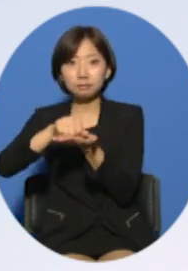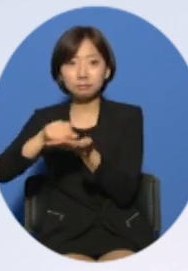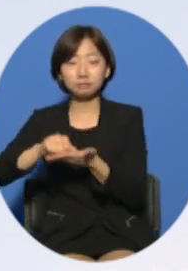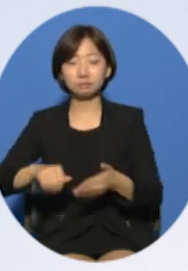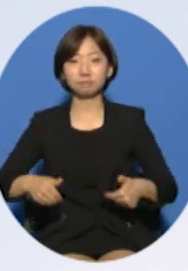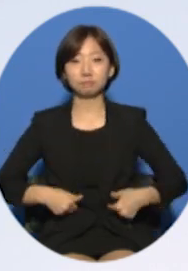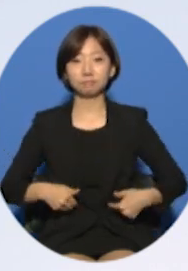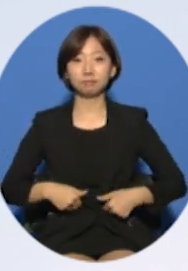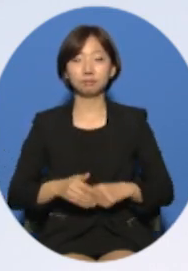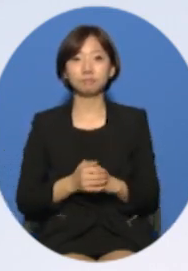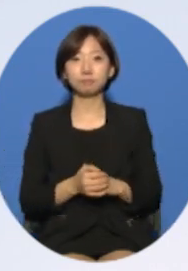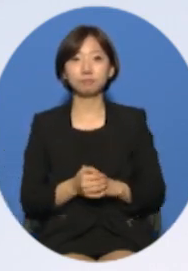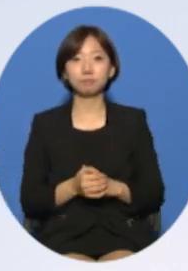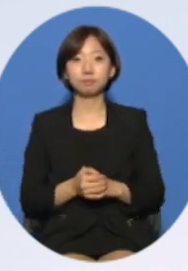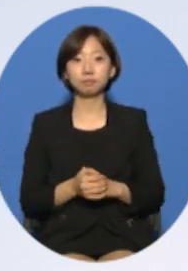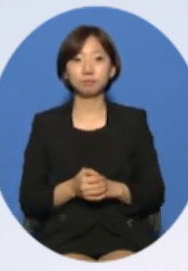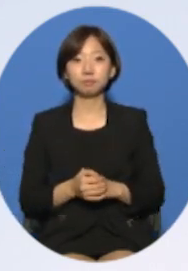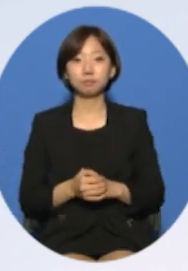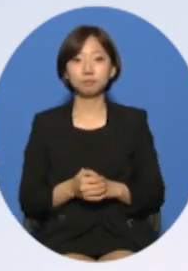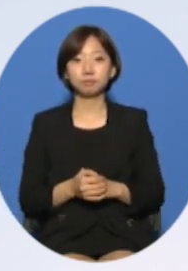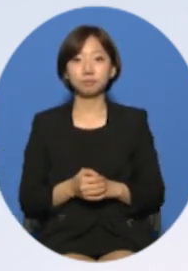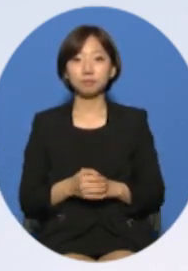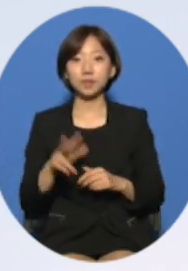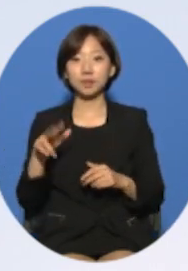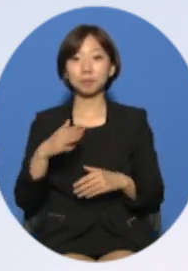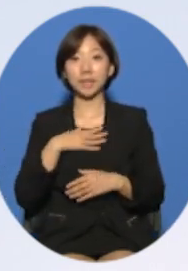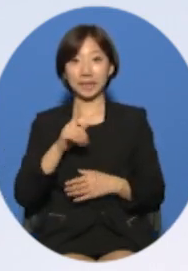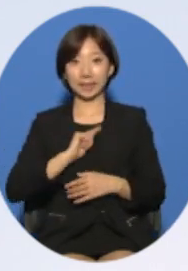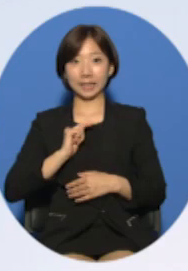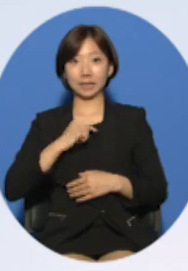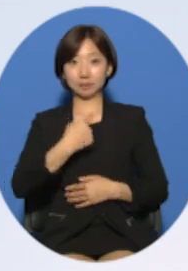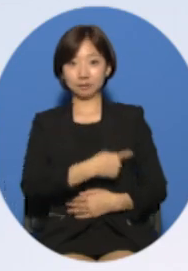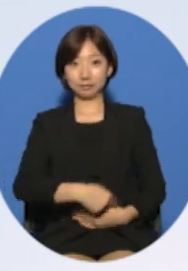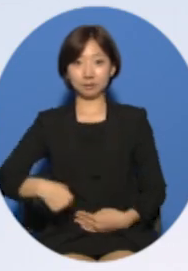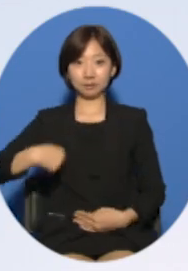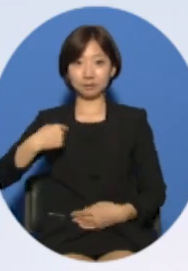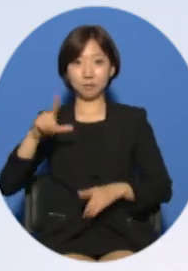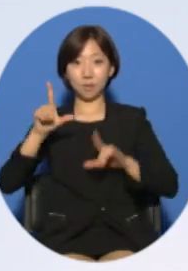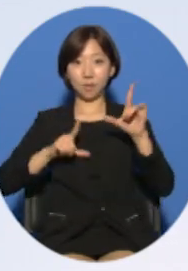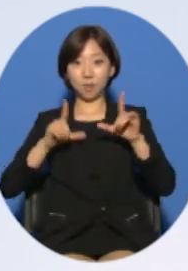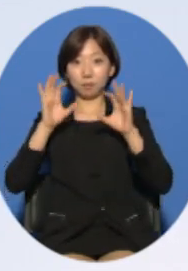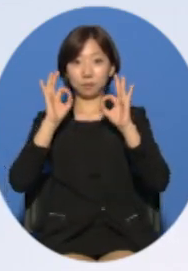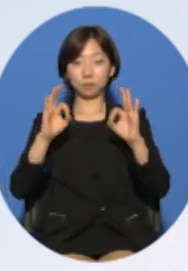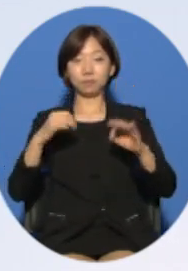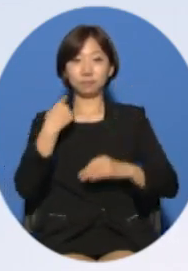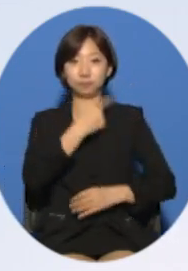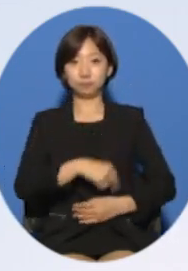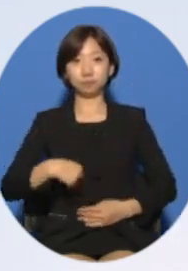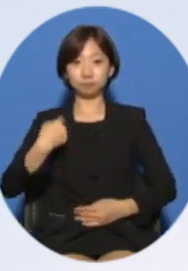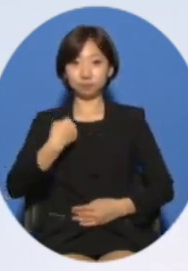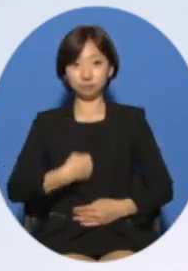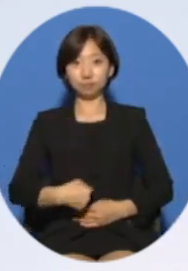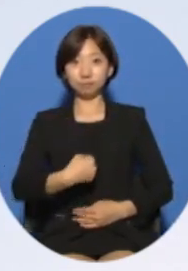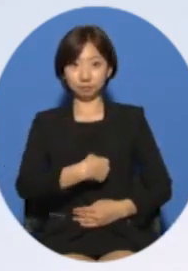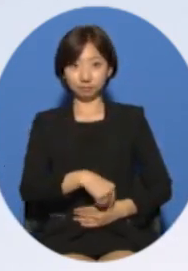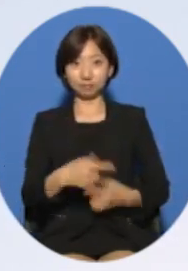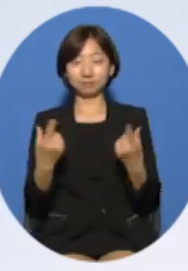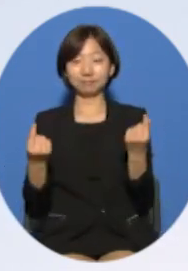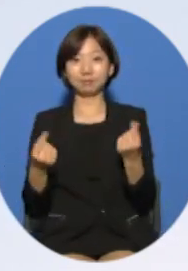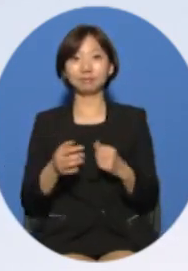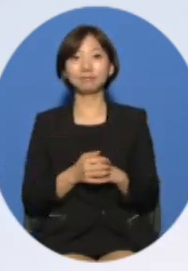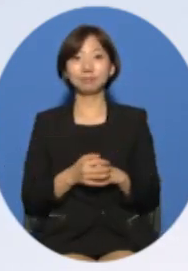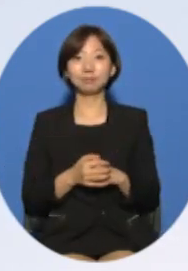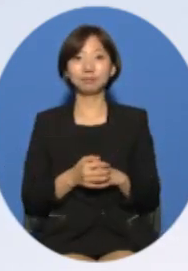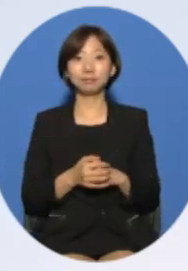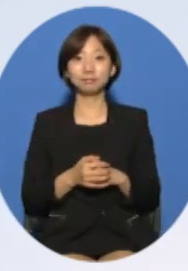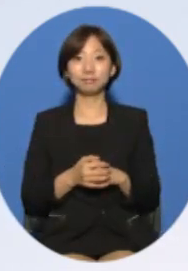그리고 지금 기표 지금 표시를 제가 지금 이렇게 티셔츠를 입었는데요. 지금 이렇게 돼 있죠. 그렇죠. 찍으면 이렇게 나오죠. 이게 저기